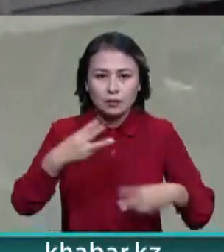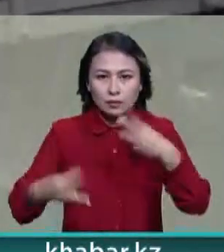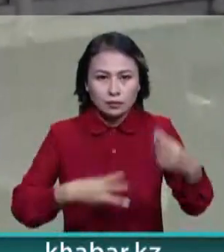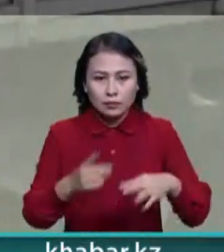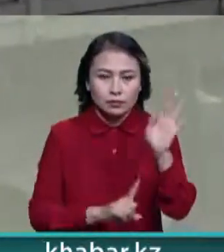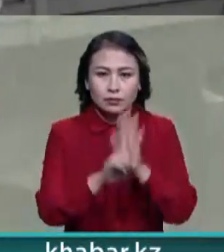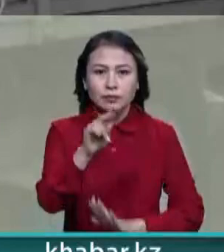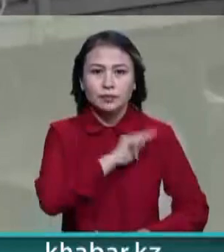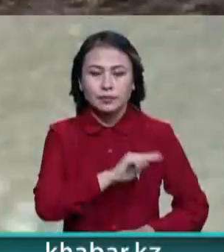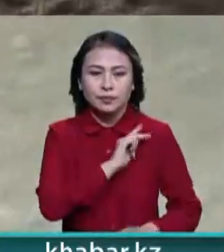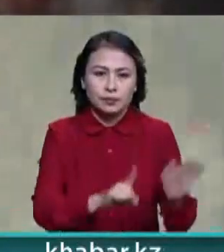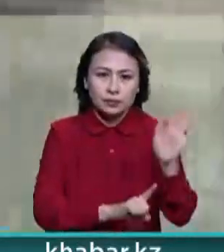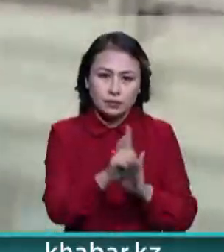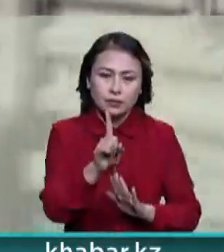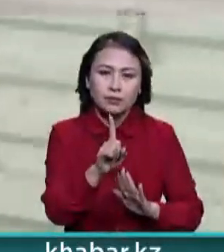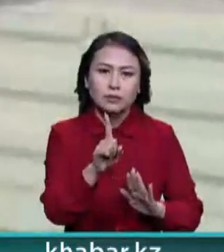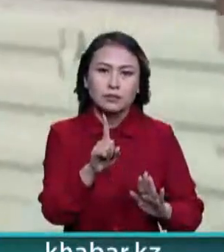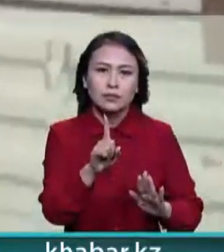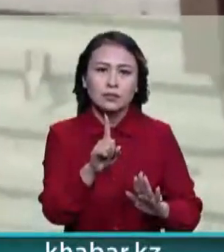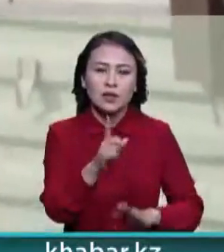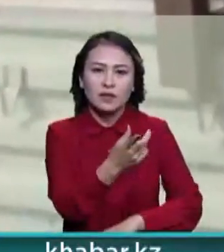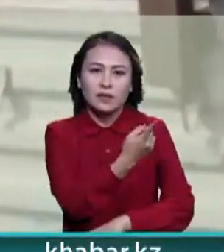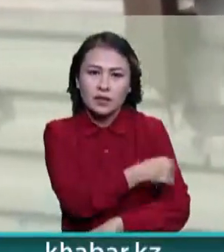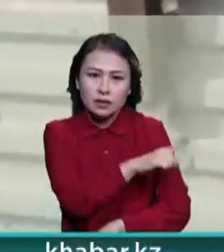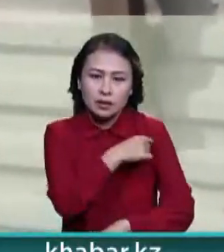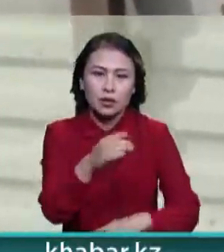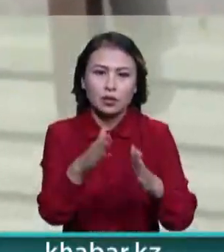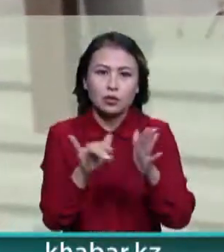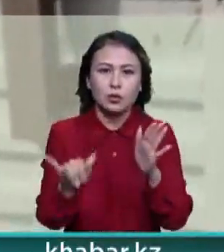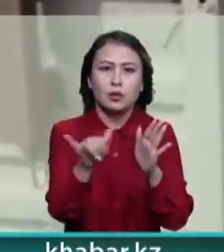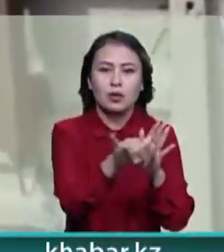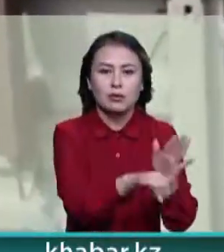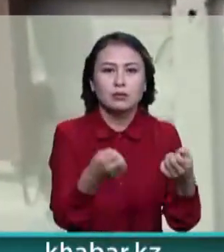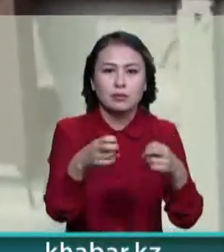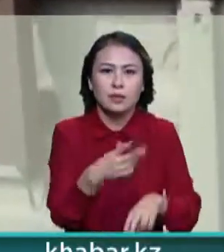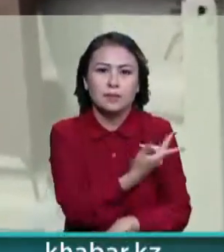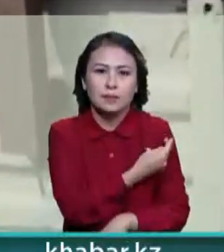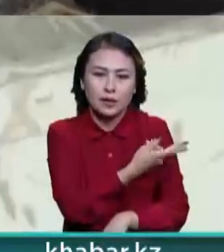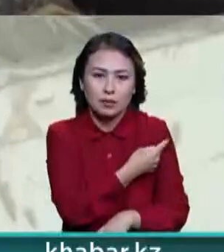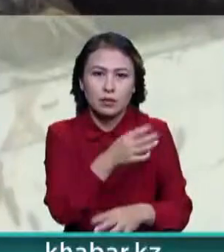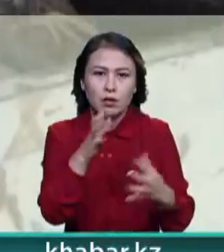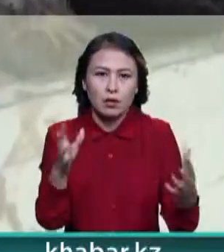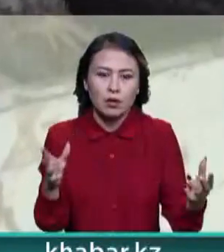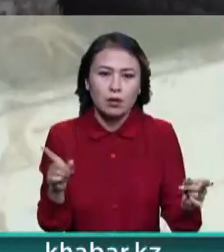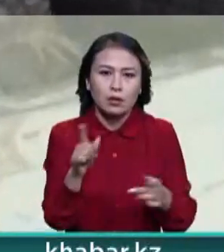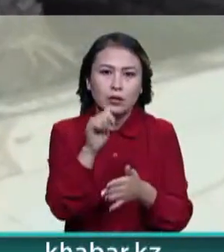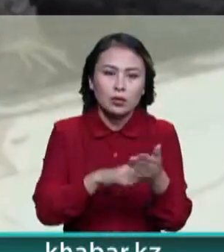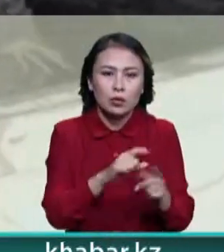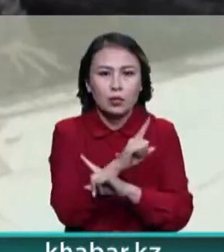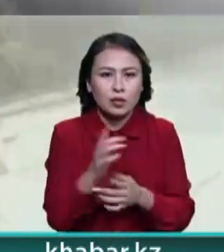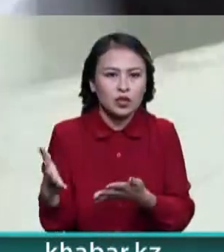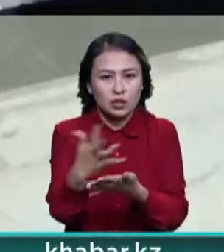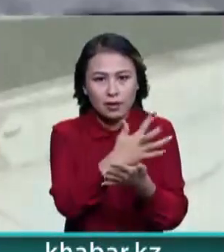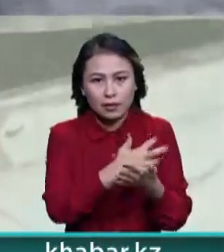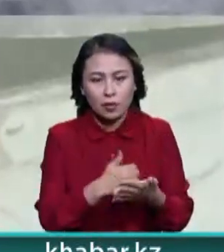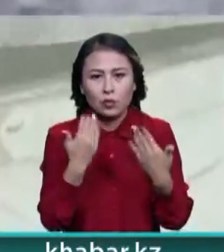жұмыстары басталды. Яғни ветеринарлар үйді аралап, арнайы ертінді сеуіп, өлген құстардың өлекселерін жинады.